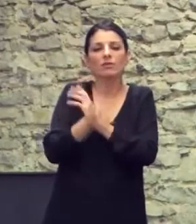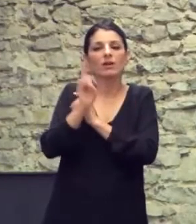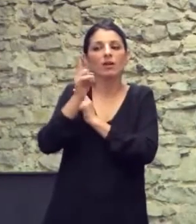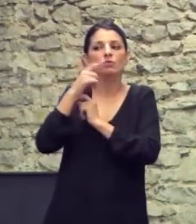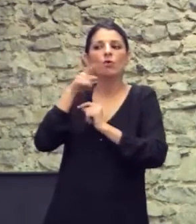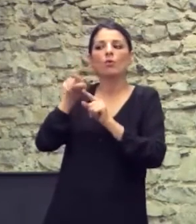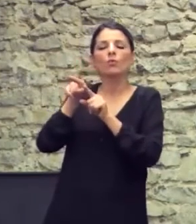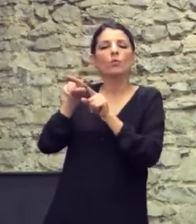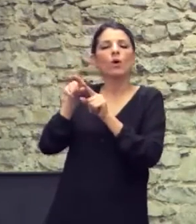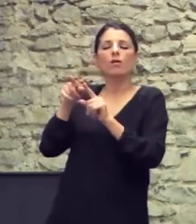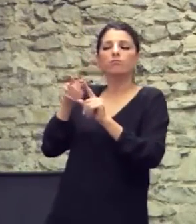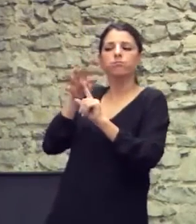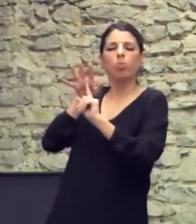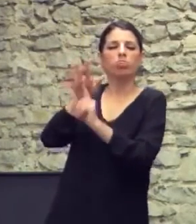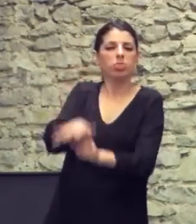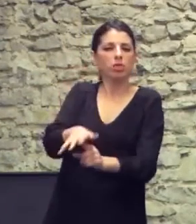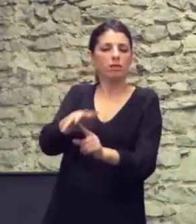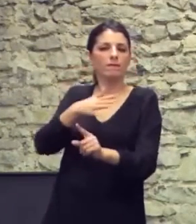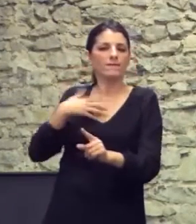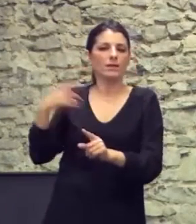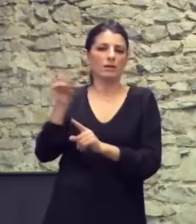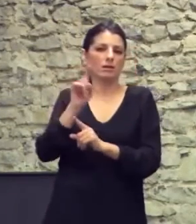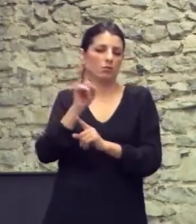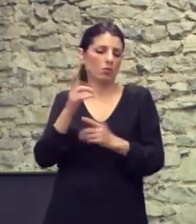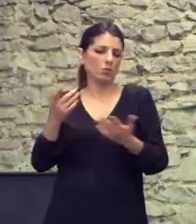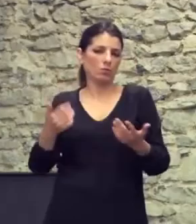ukitzea edo beste mutil batzuekin seksu praktikak ukitzea.